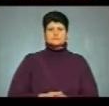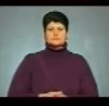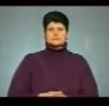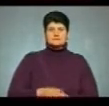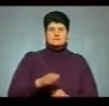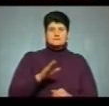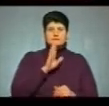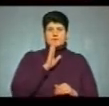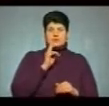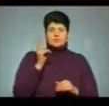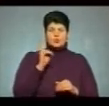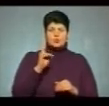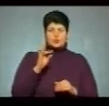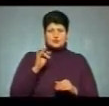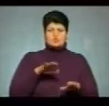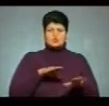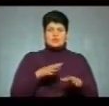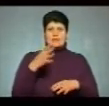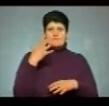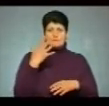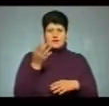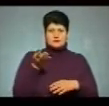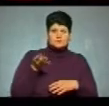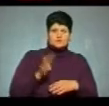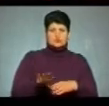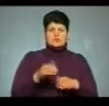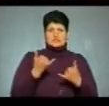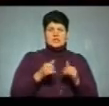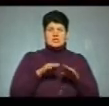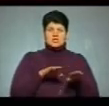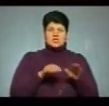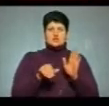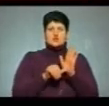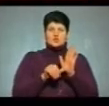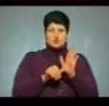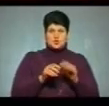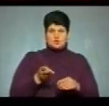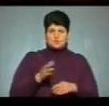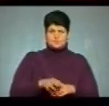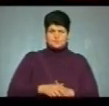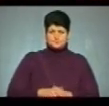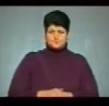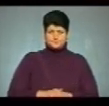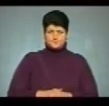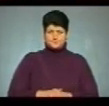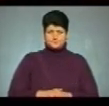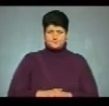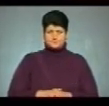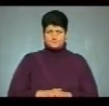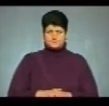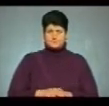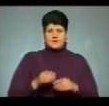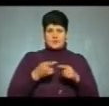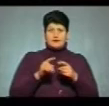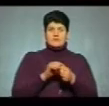Учениця 2-го курсу Леся Пилипів пошила 5 плащів-палаток. Зараз шиє 6-й. Так само з іншого боку. Ось така